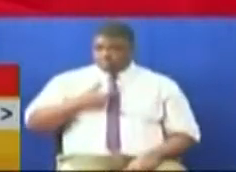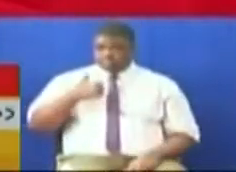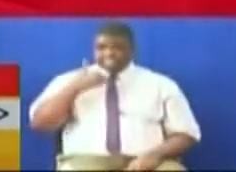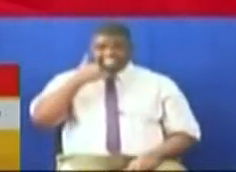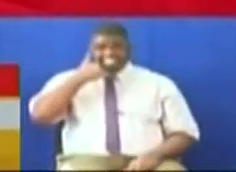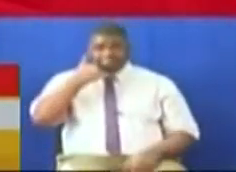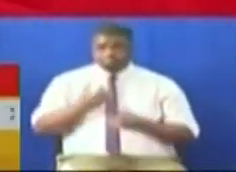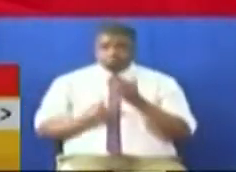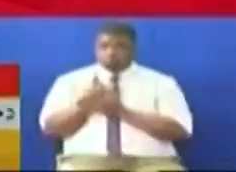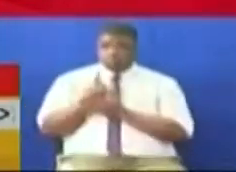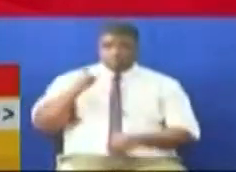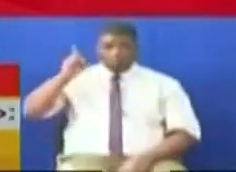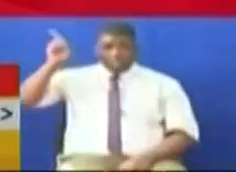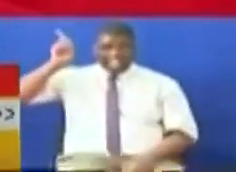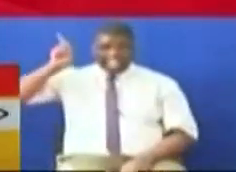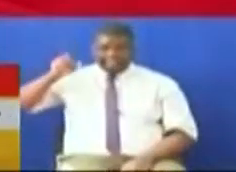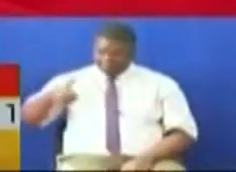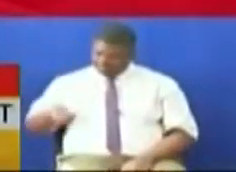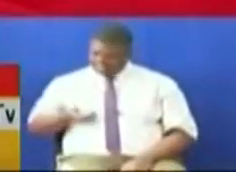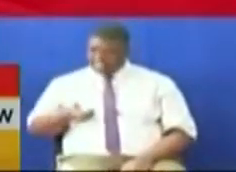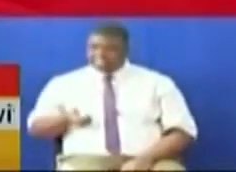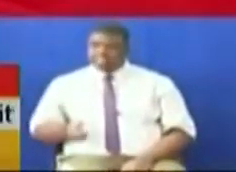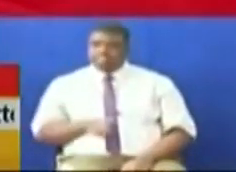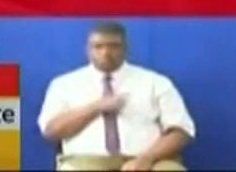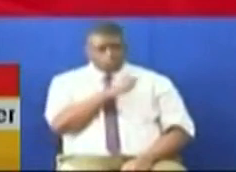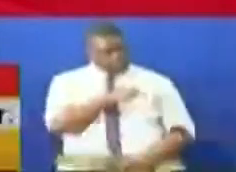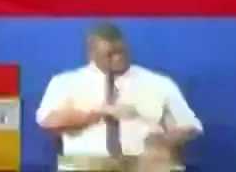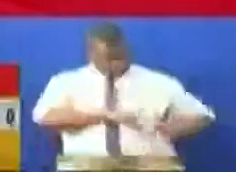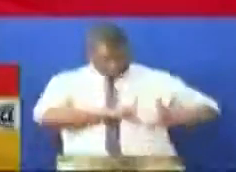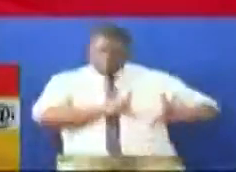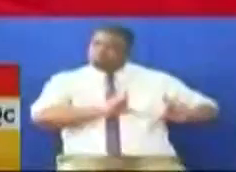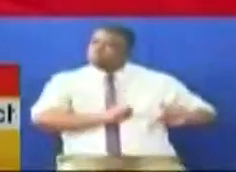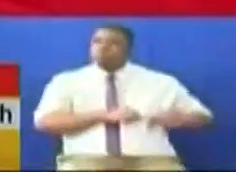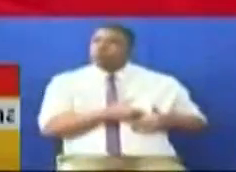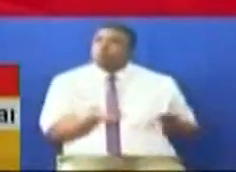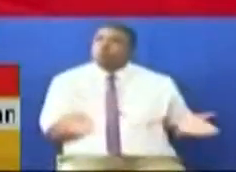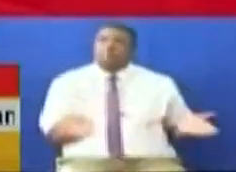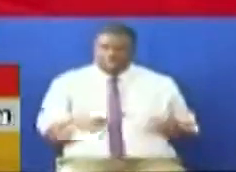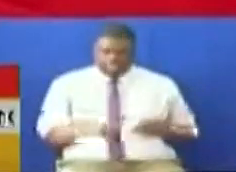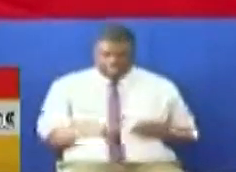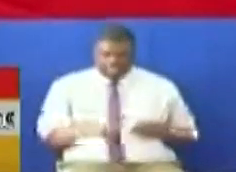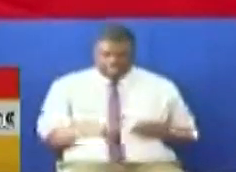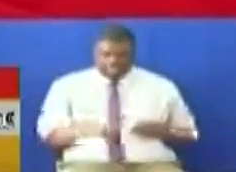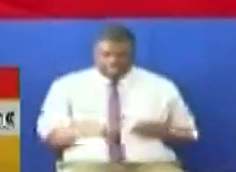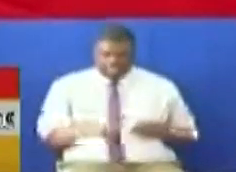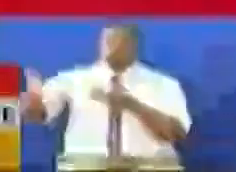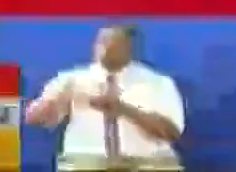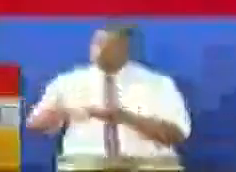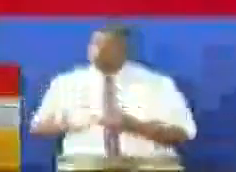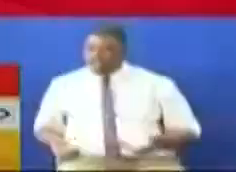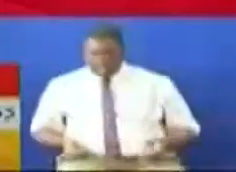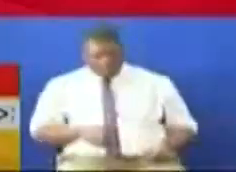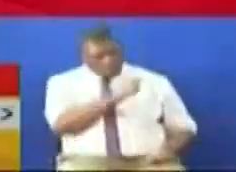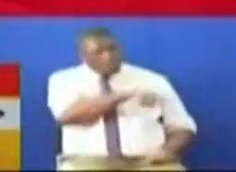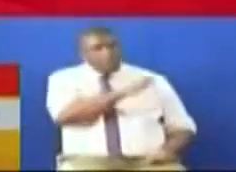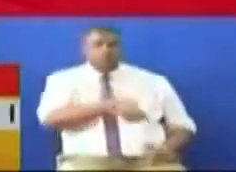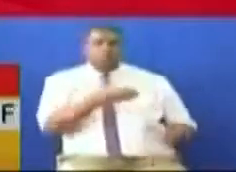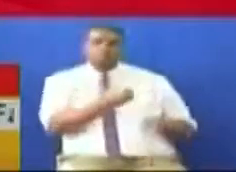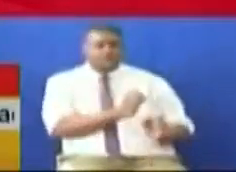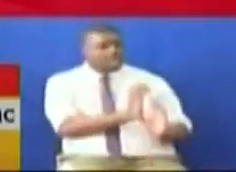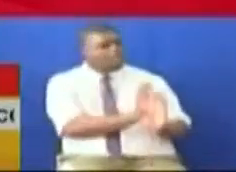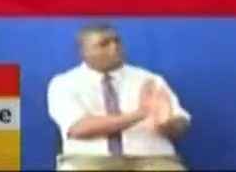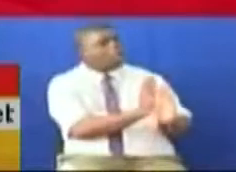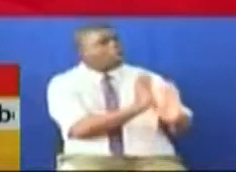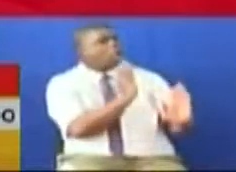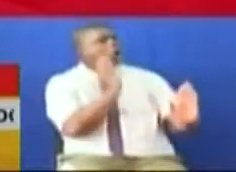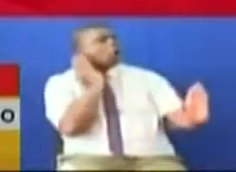na Chingwea, kutoka kule vijijini, wananchi hawana vitambulisho. Wananchi simu zao zimefungwa. Wananchi wanapanga foleni kwa